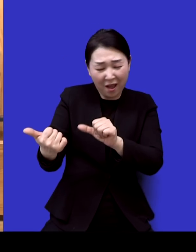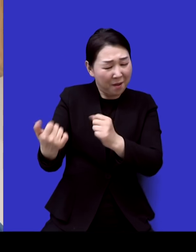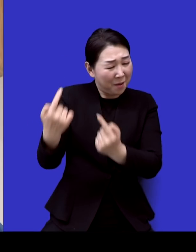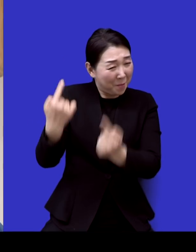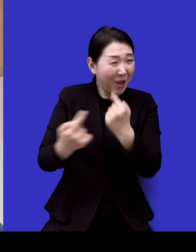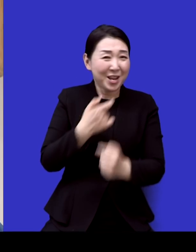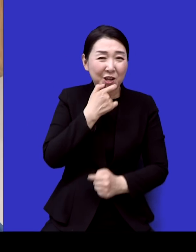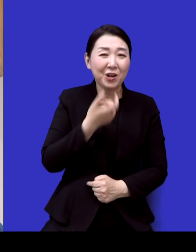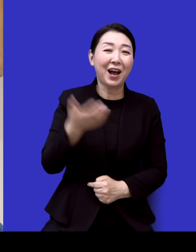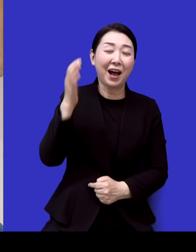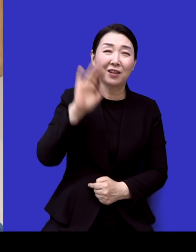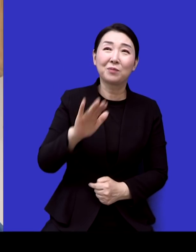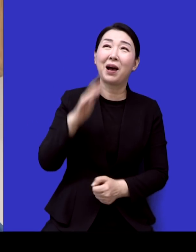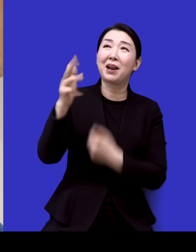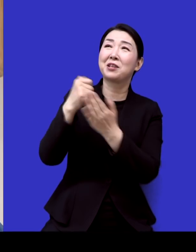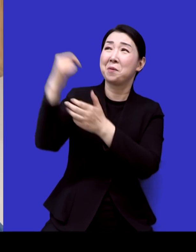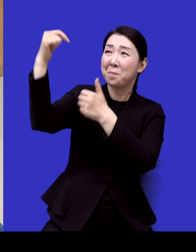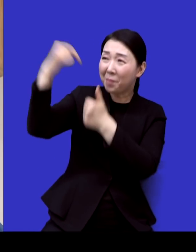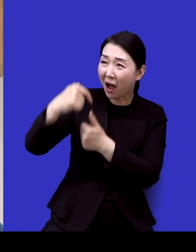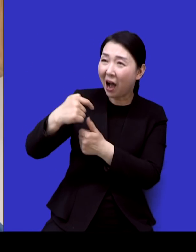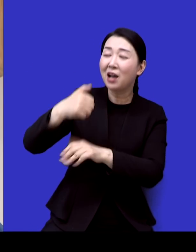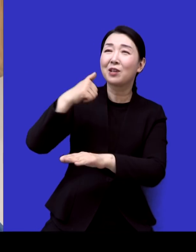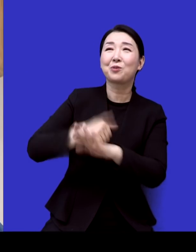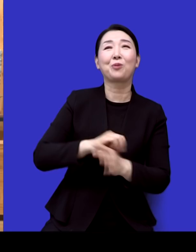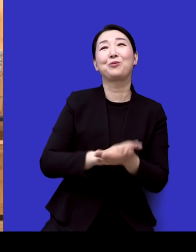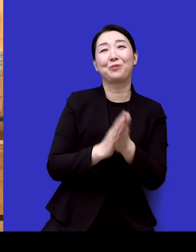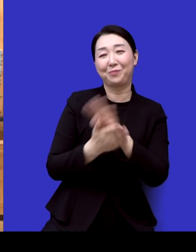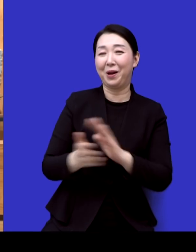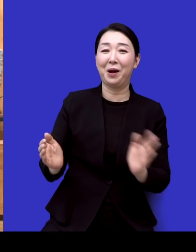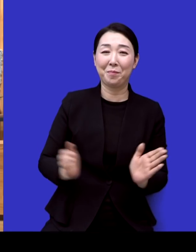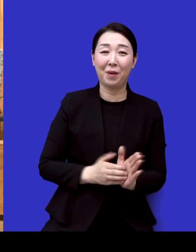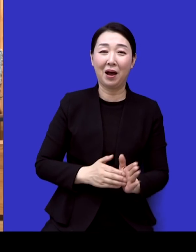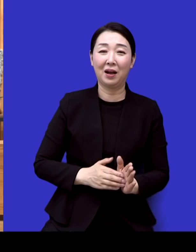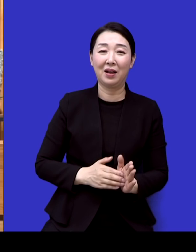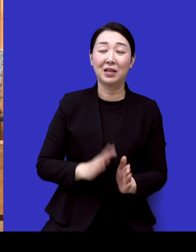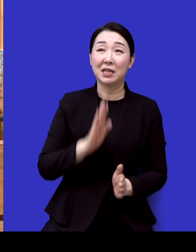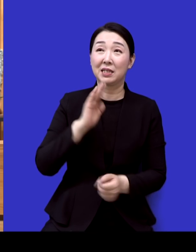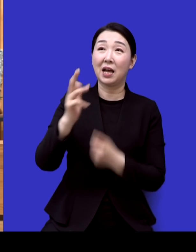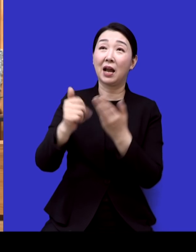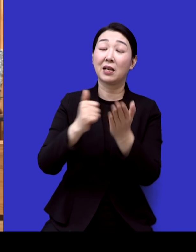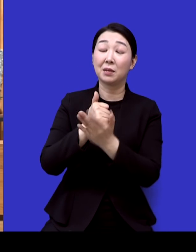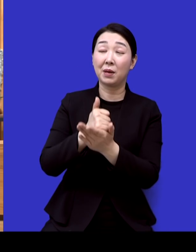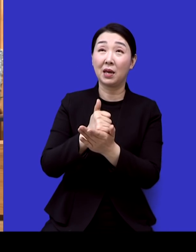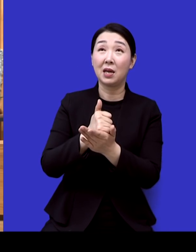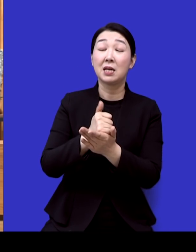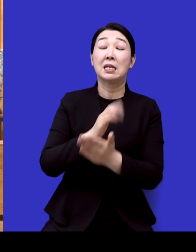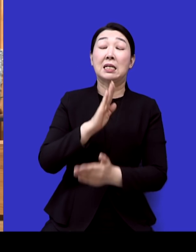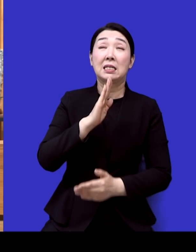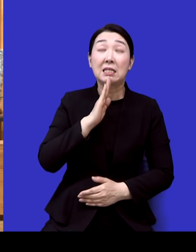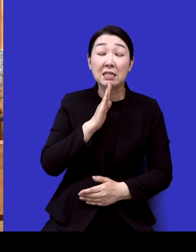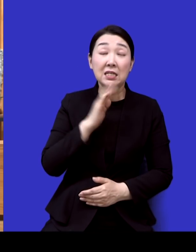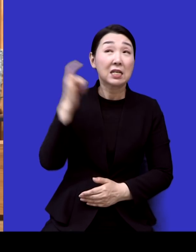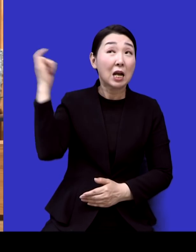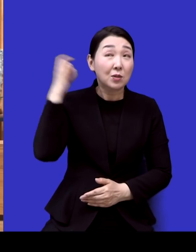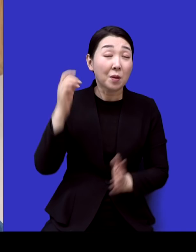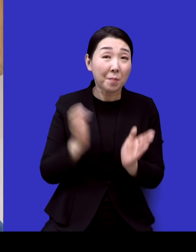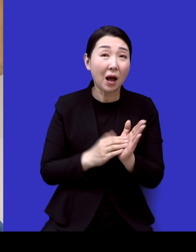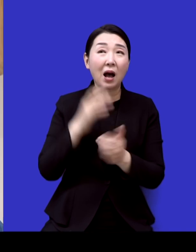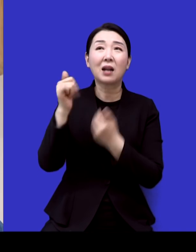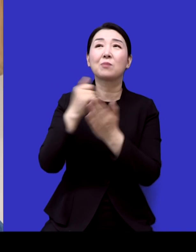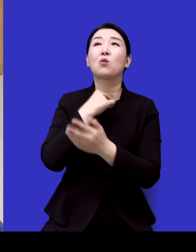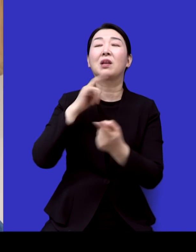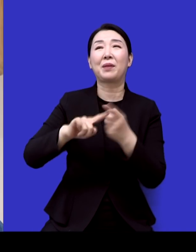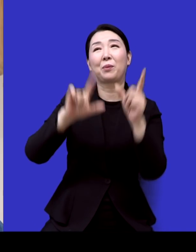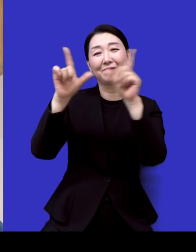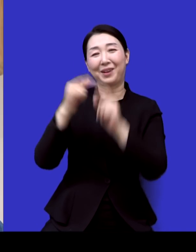하나님 한마디가 있으니까 네. 다 바뀌더라고요. 그렇죠. 하나님의 이게 진짜 진정한 하나님의 음성이라고 느끼면 하나님이 원하시는 대로 살고 싶어지잖아요.